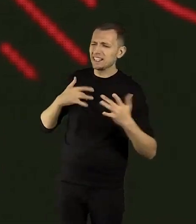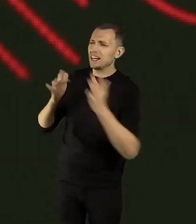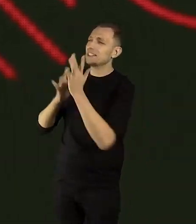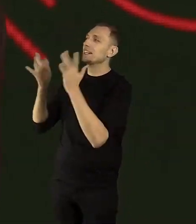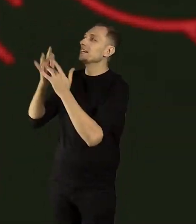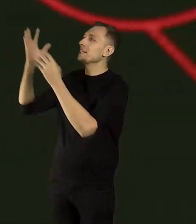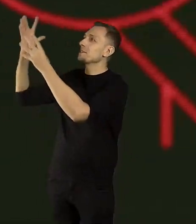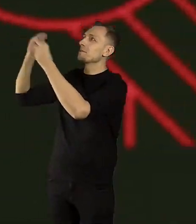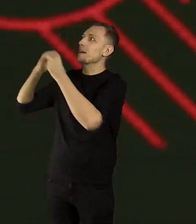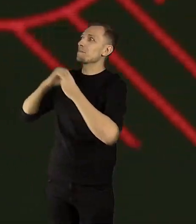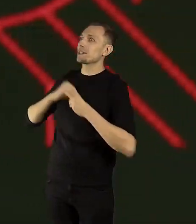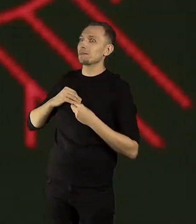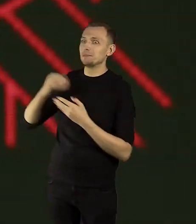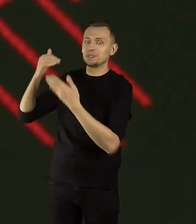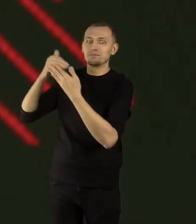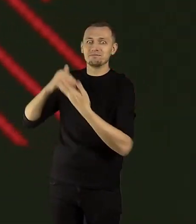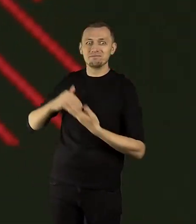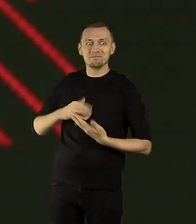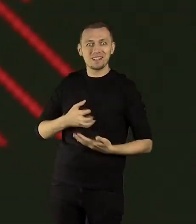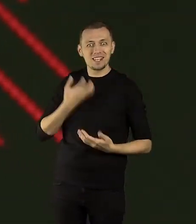z Ewangelii Jezusa Chrystusa.